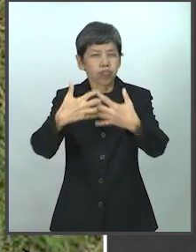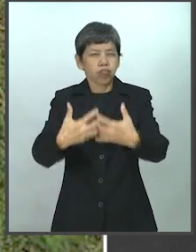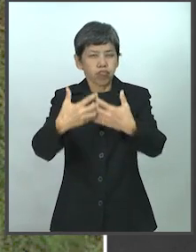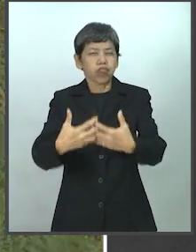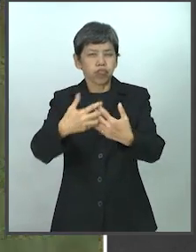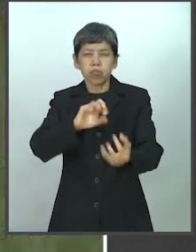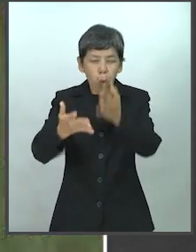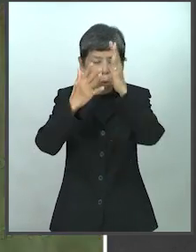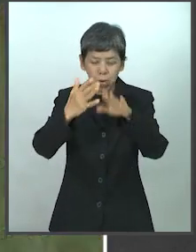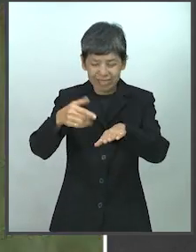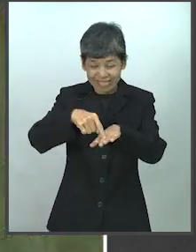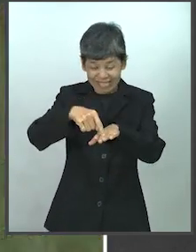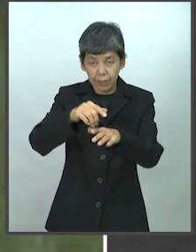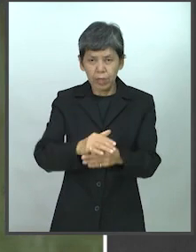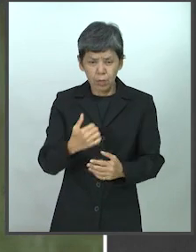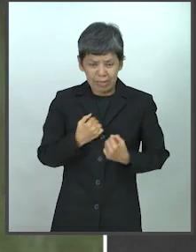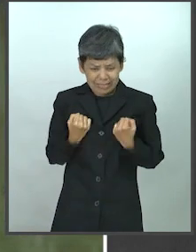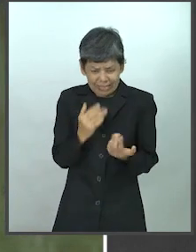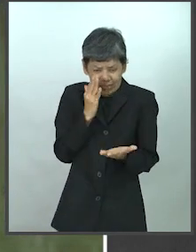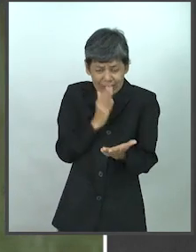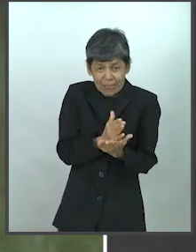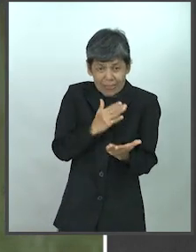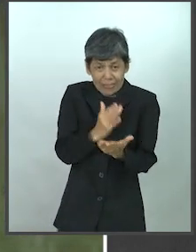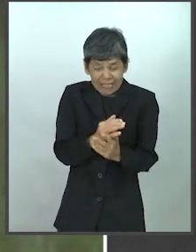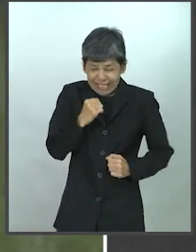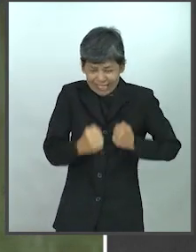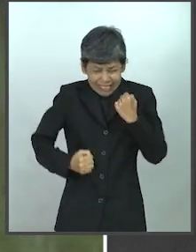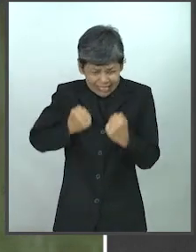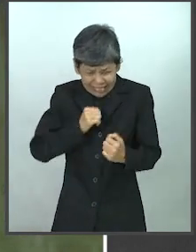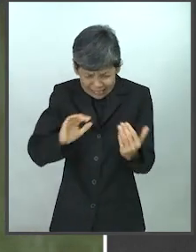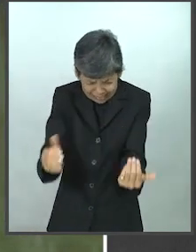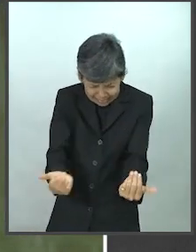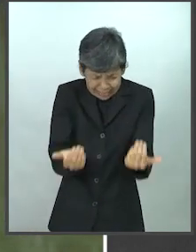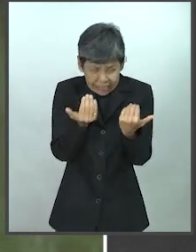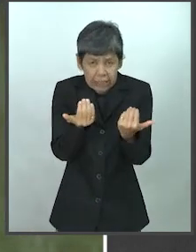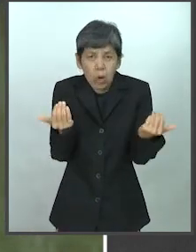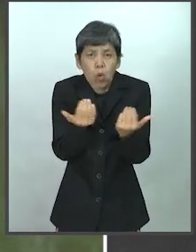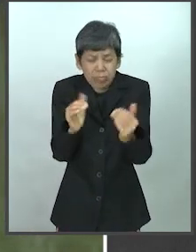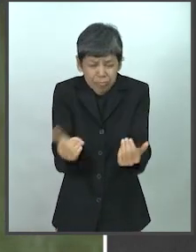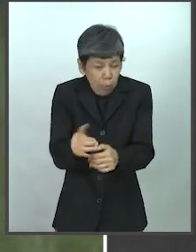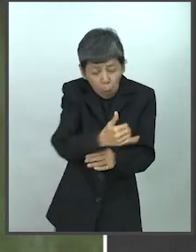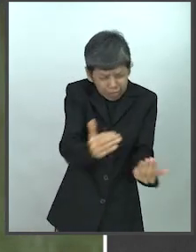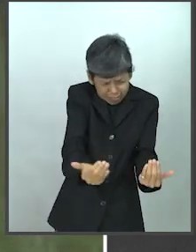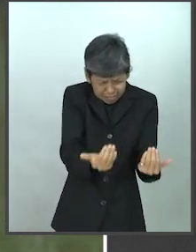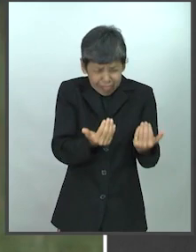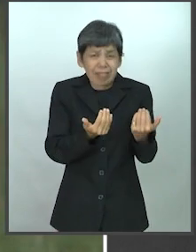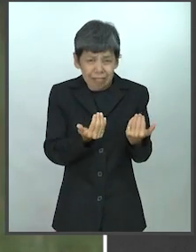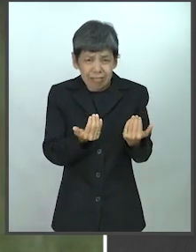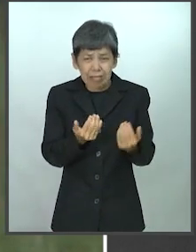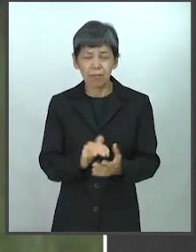รถค่ะช่วงหน้าพี่ก็เลยจอดรถแล้วก็วิ่งไปอุ้มเด็กที่กระเด็นออกนอกร